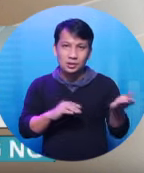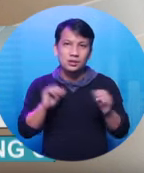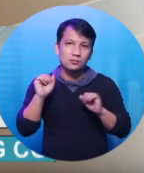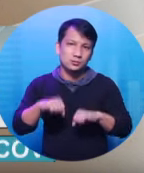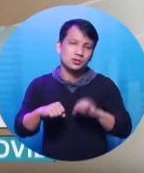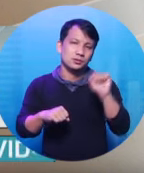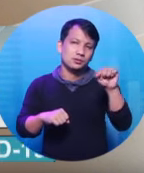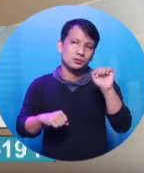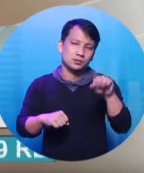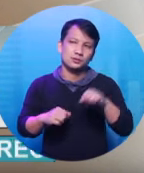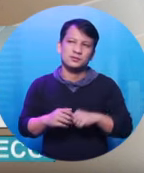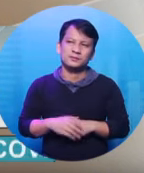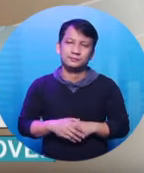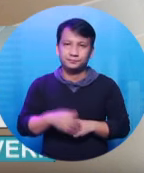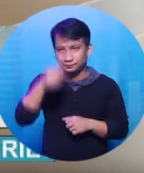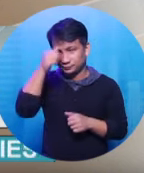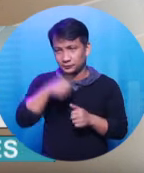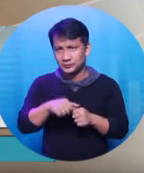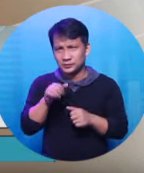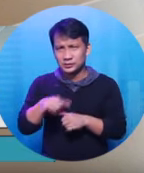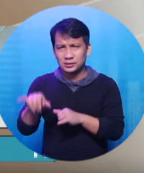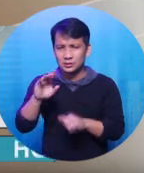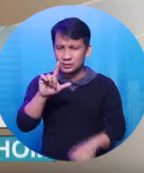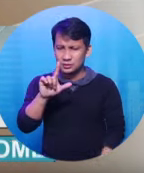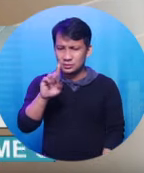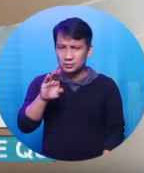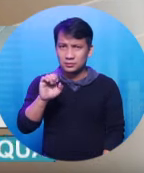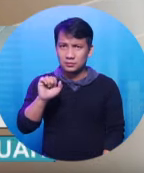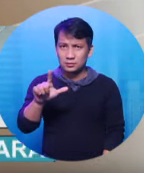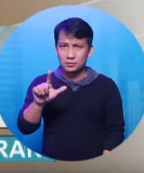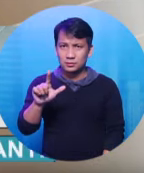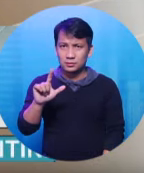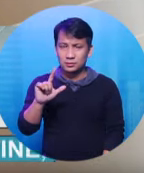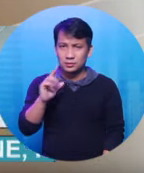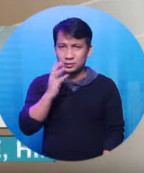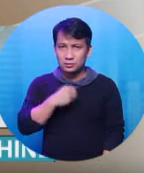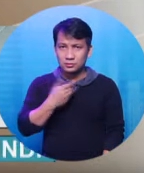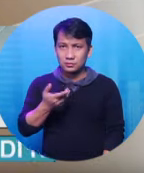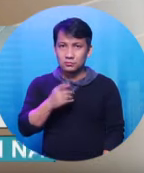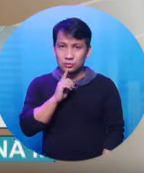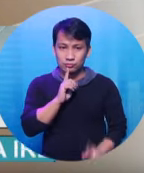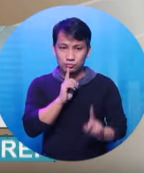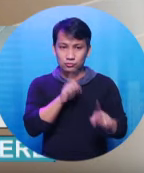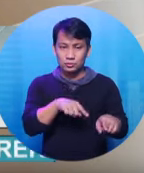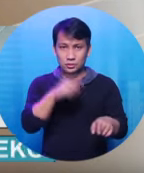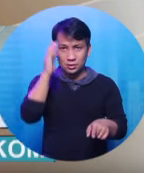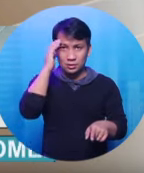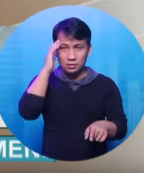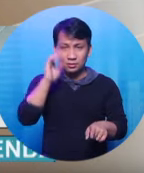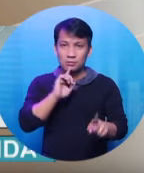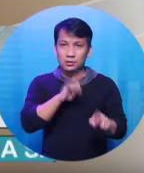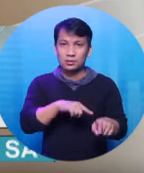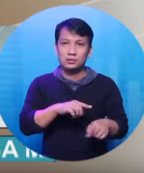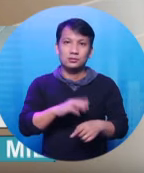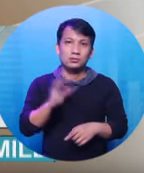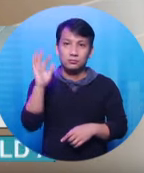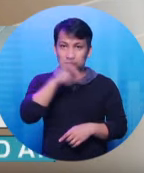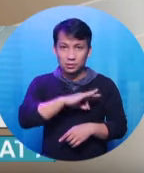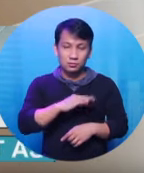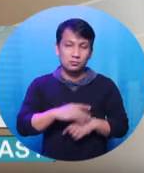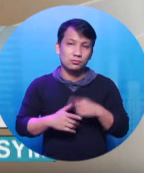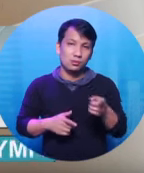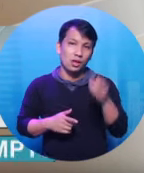Balba. Sir. Tandaan po natin na ang libel na nangyayari po yun ang ating sinasabi ay alam naman nating peke or